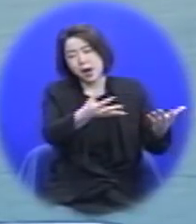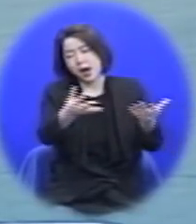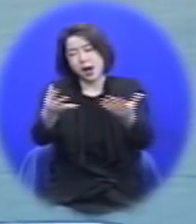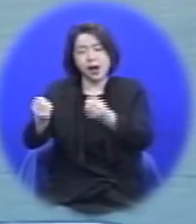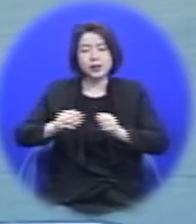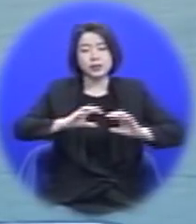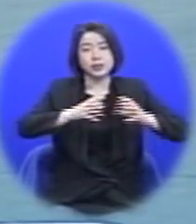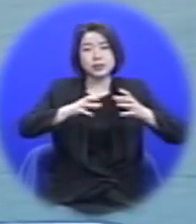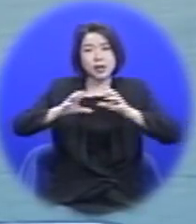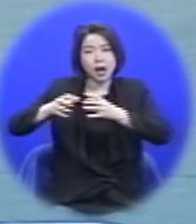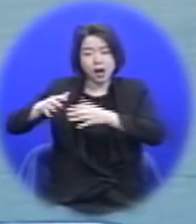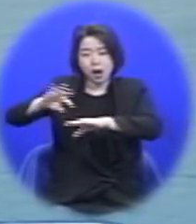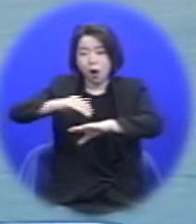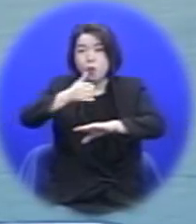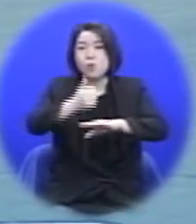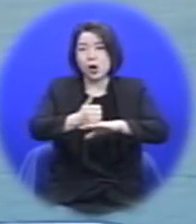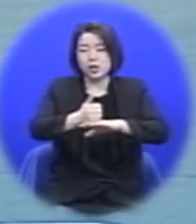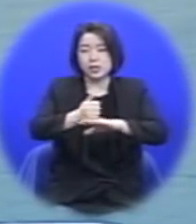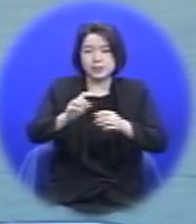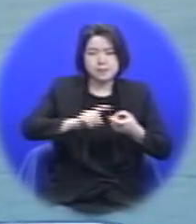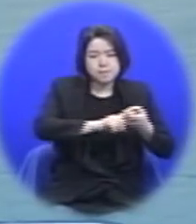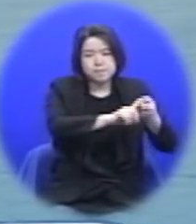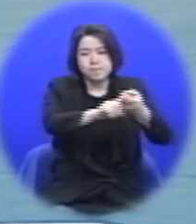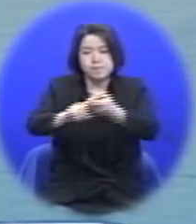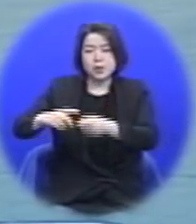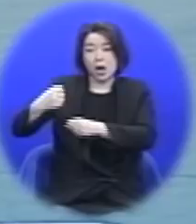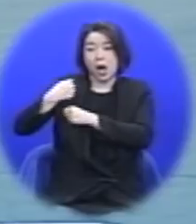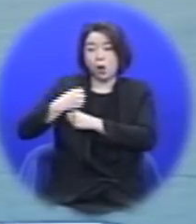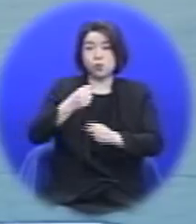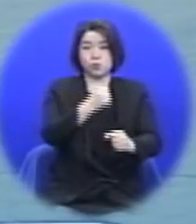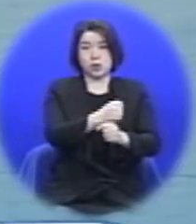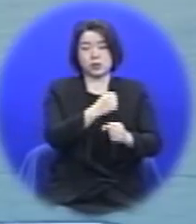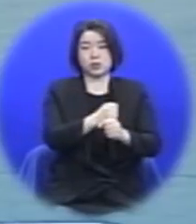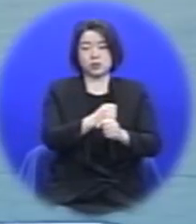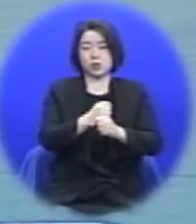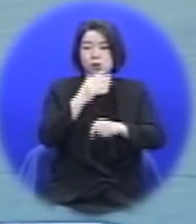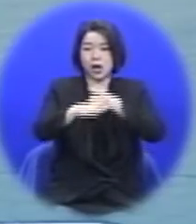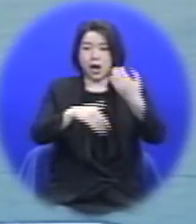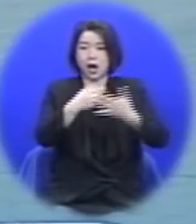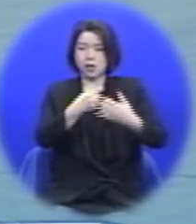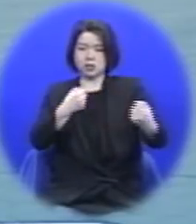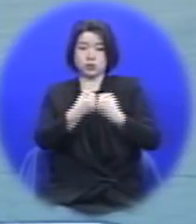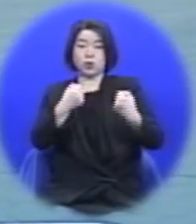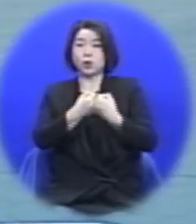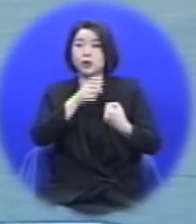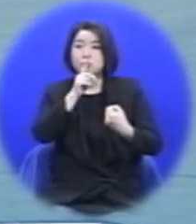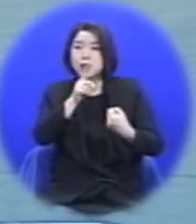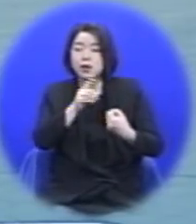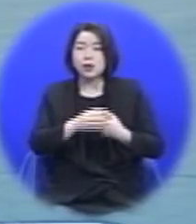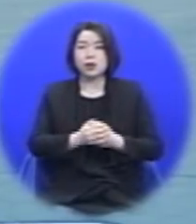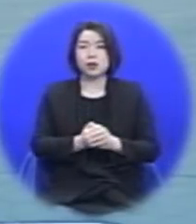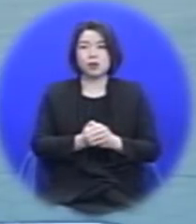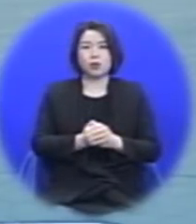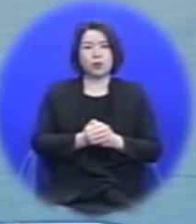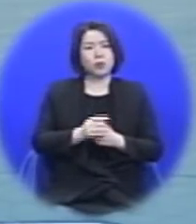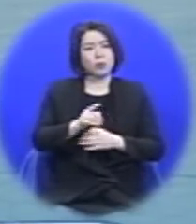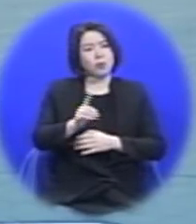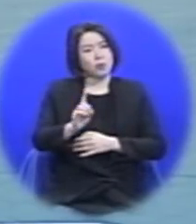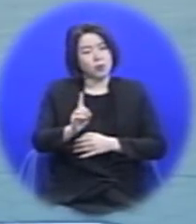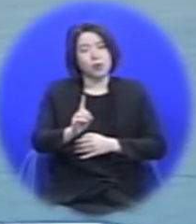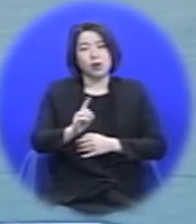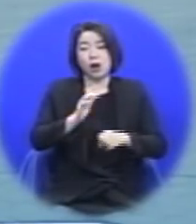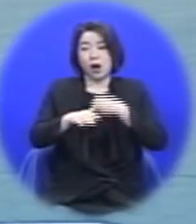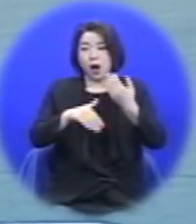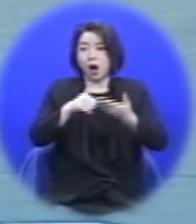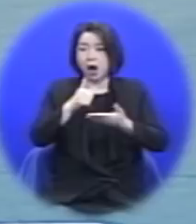나라의 왕들이 연합군을 형성해서 하나님과 싸우겠다는 거예요. 아니, 세상에